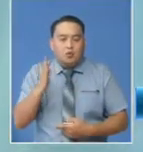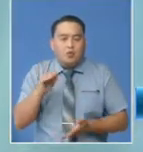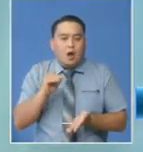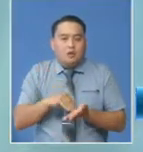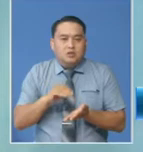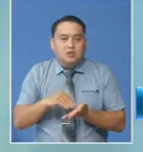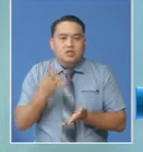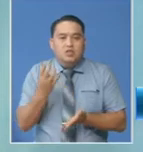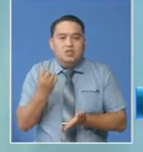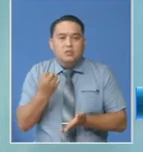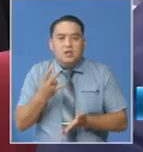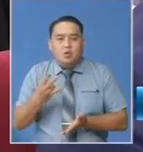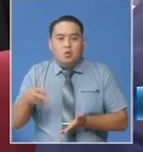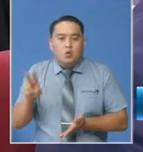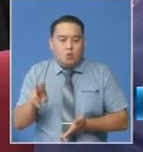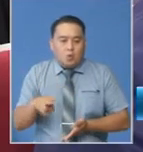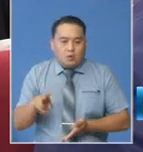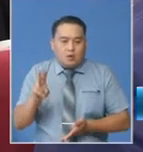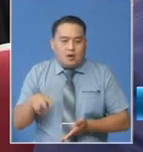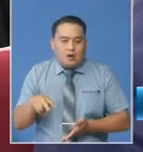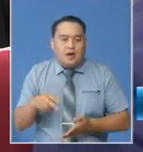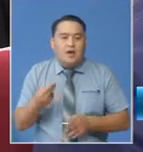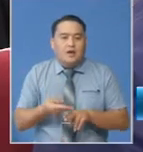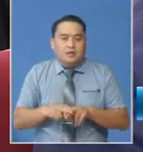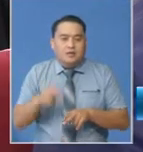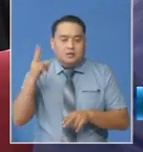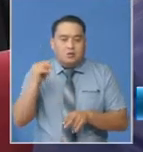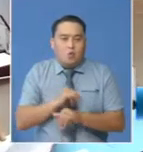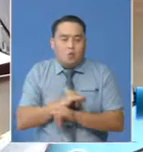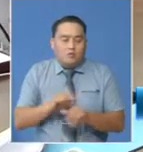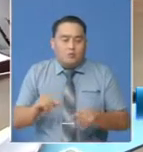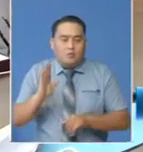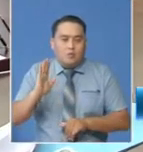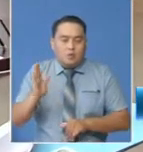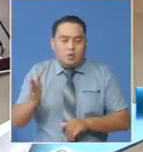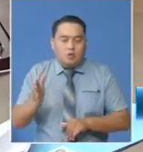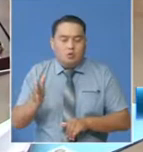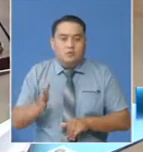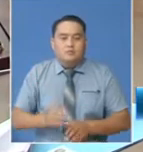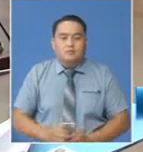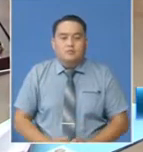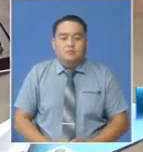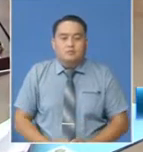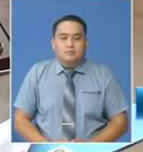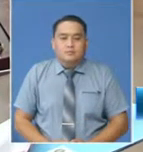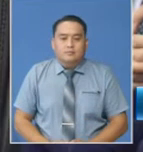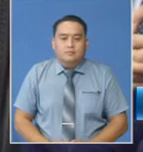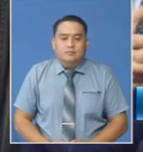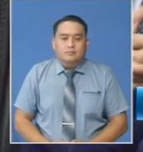оценивается в 400 миллионов долларов. И эта цифра отныне, заверил президент Татарстана, будет только